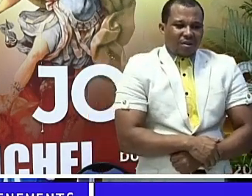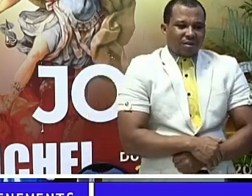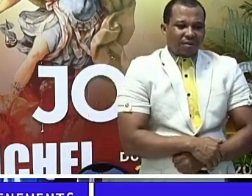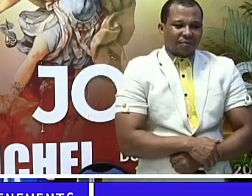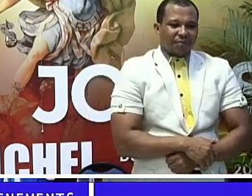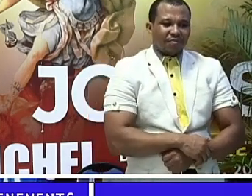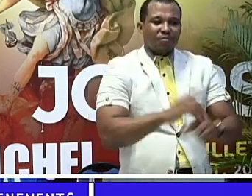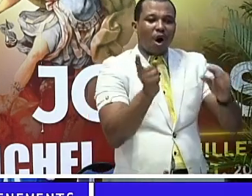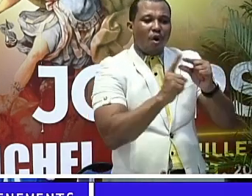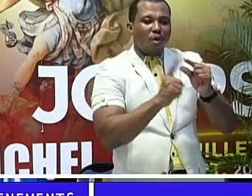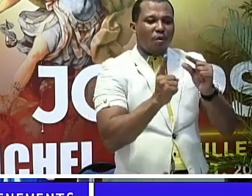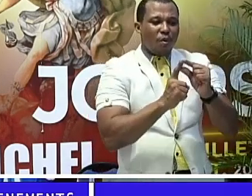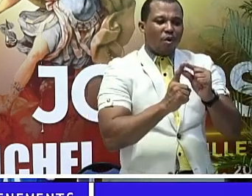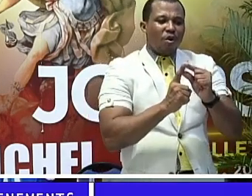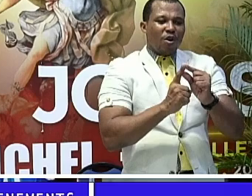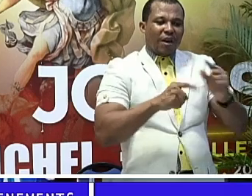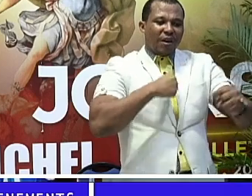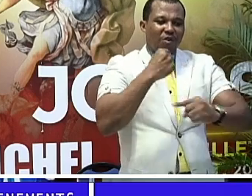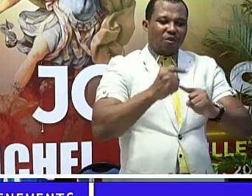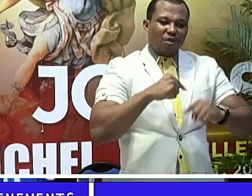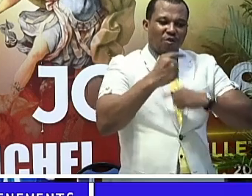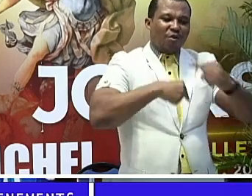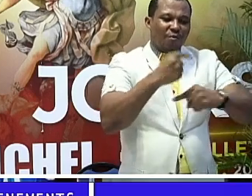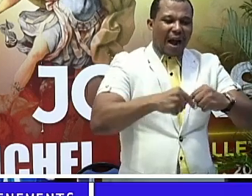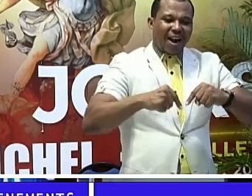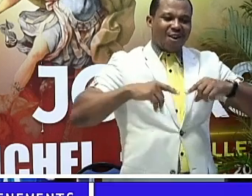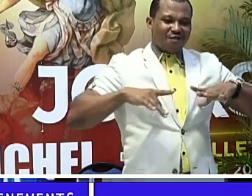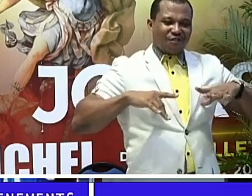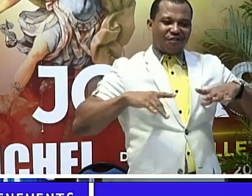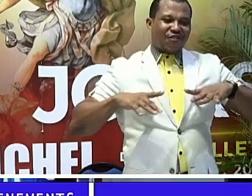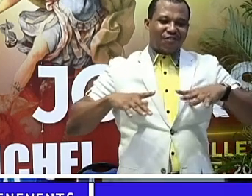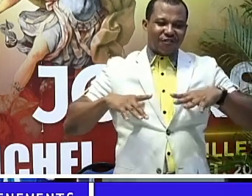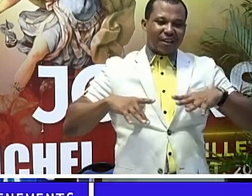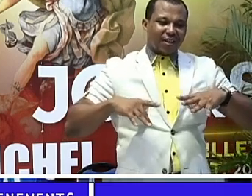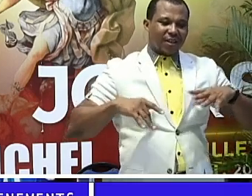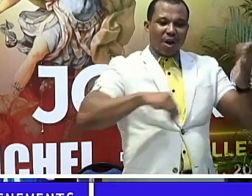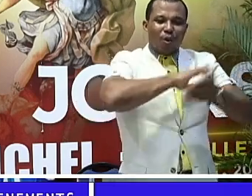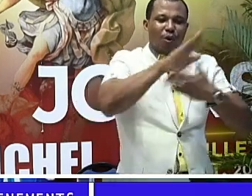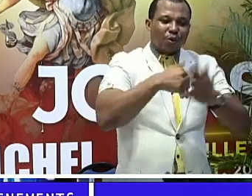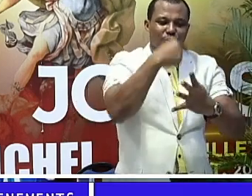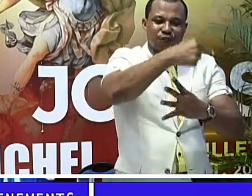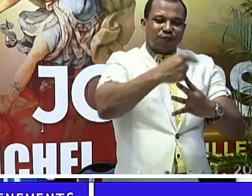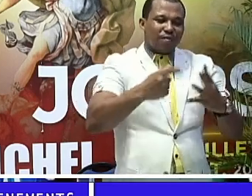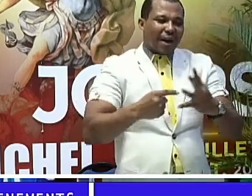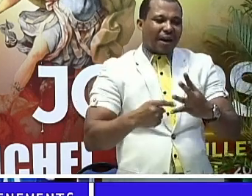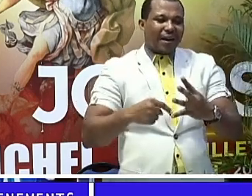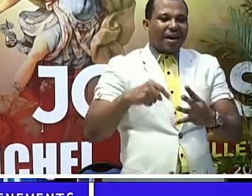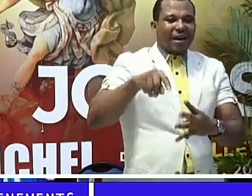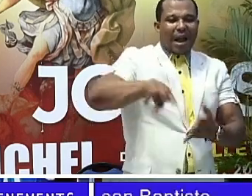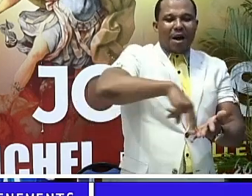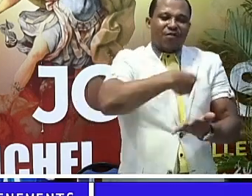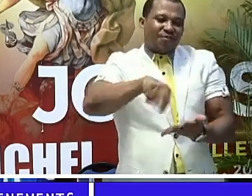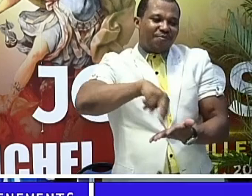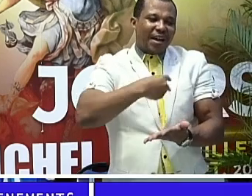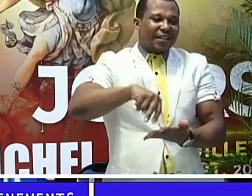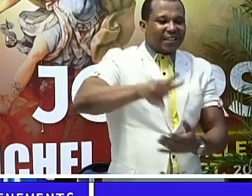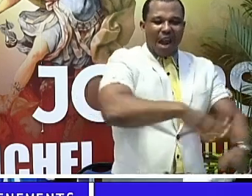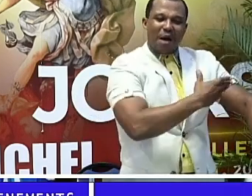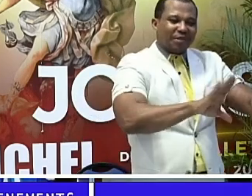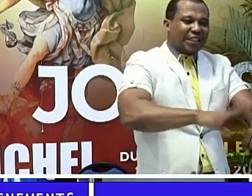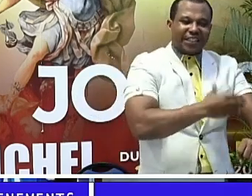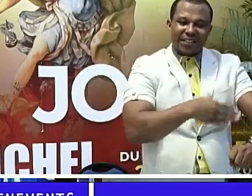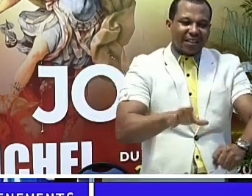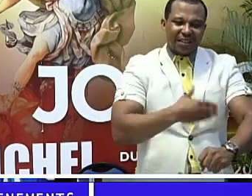mon dit bon il pral non ti fête a bien plusieurs amis ensemble tout baga réglé pendant ti fête là na jeune mo à